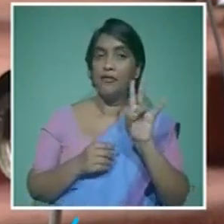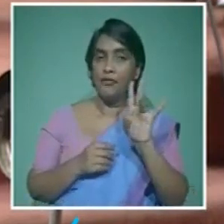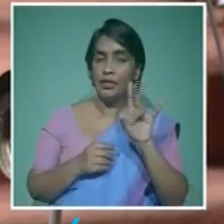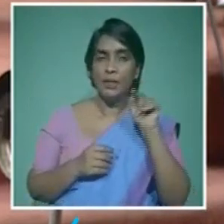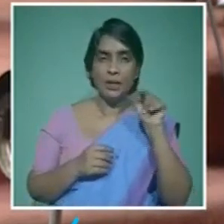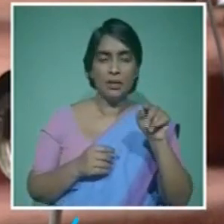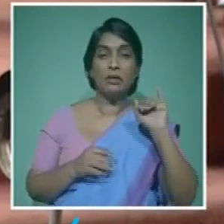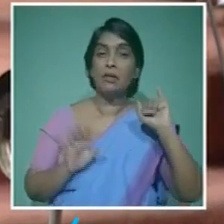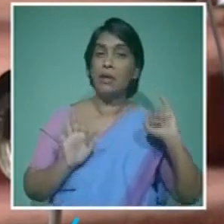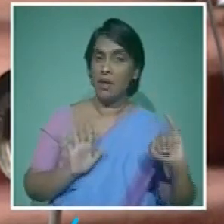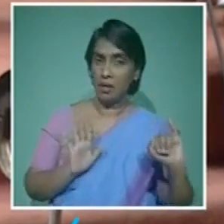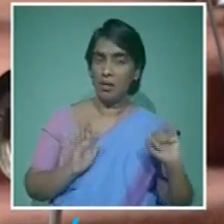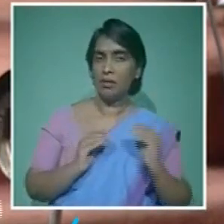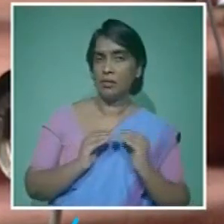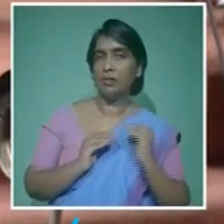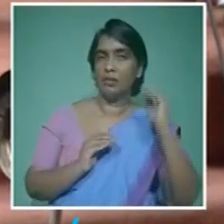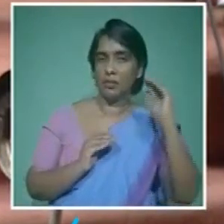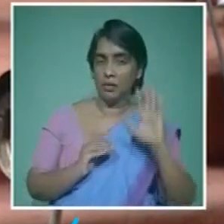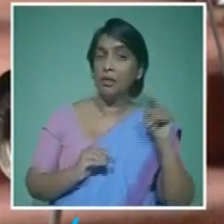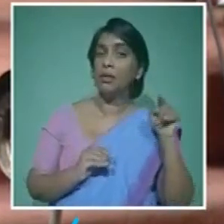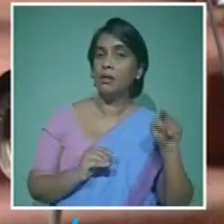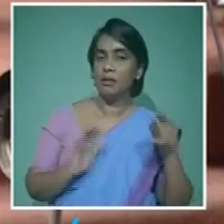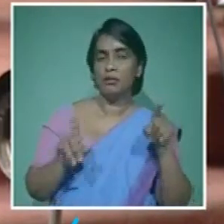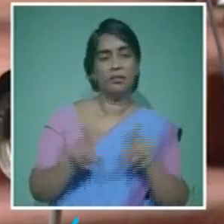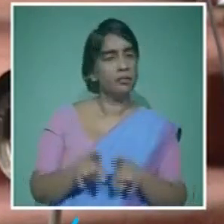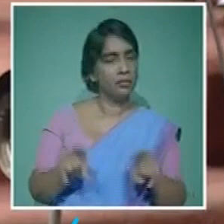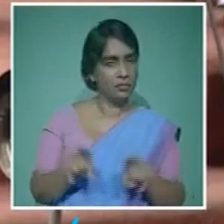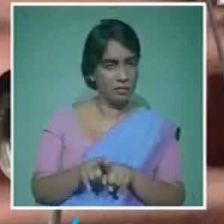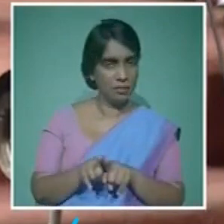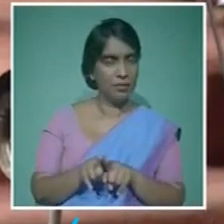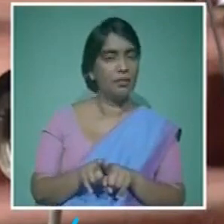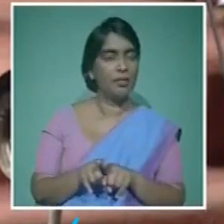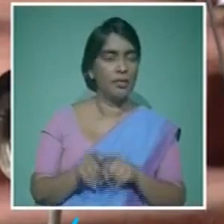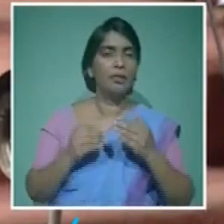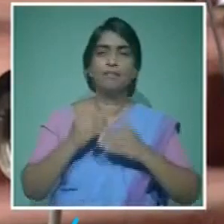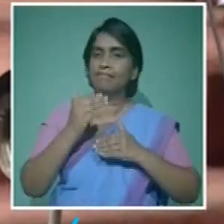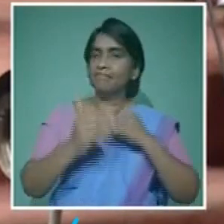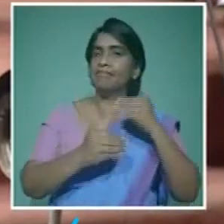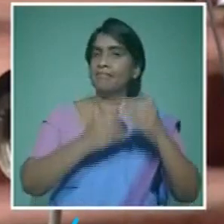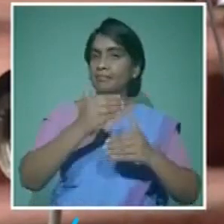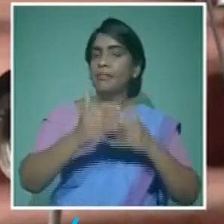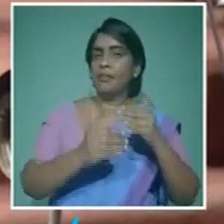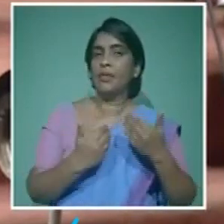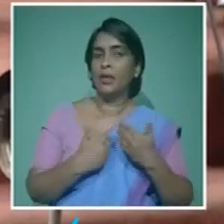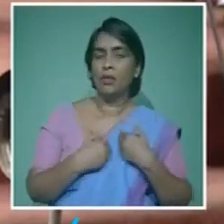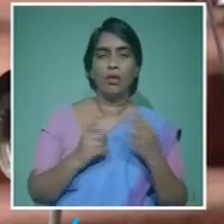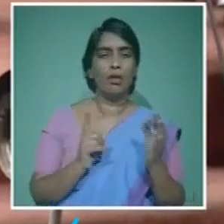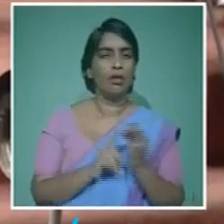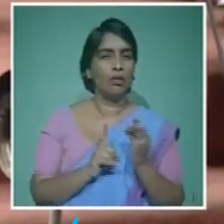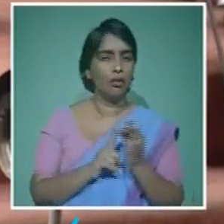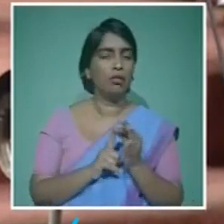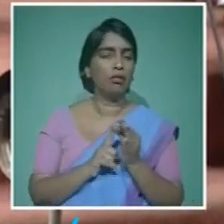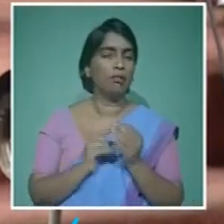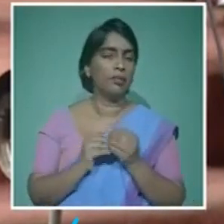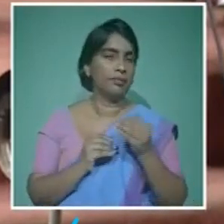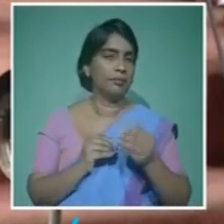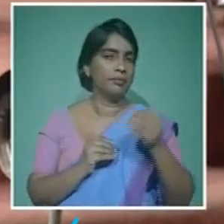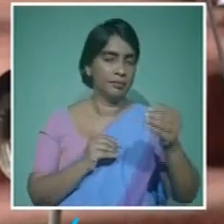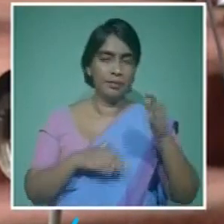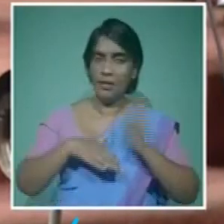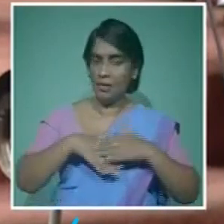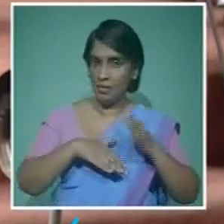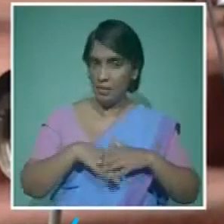25.6% உயர்ந்திருக்கின்றது. இப்படியாக படிப்படியாக நாங்கள் வறுமை நிலைக்கு மக்கள் செல்லுகிறார்கள்.